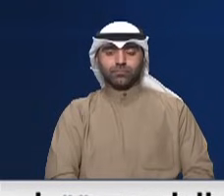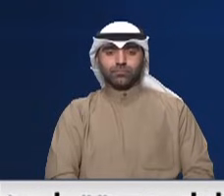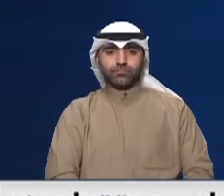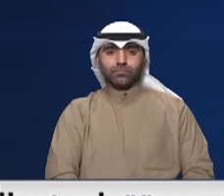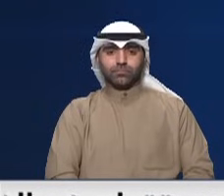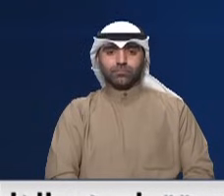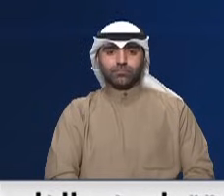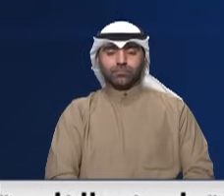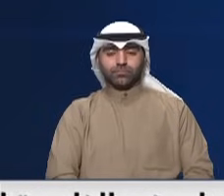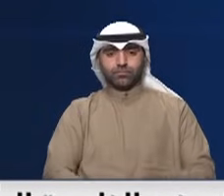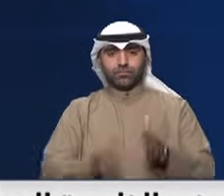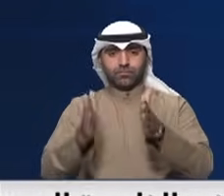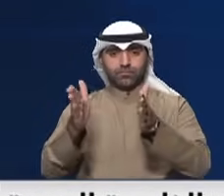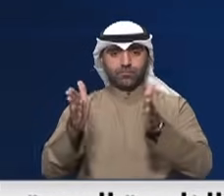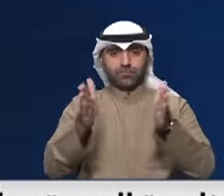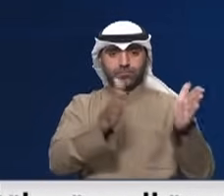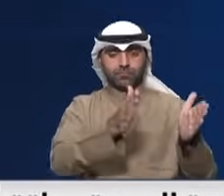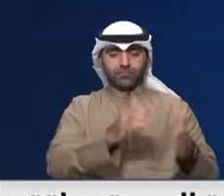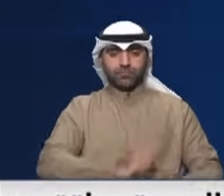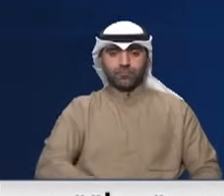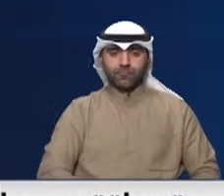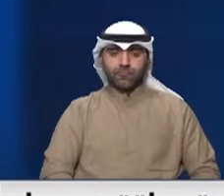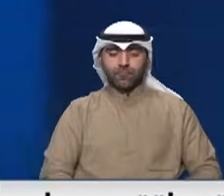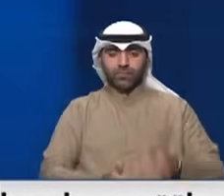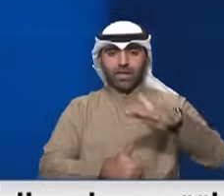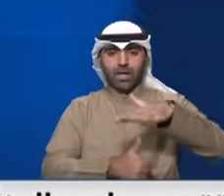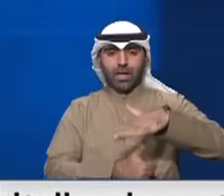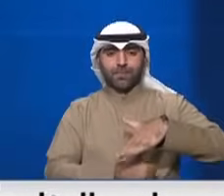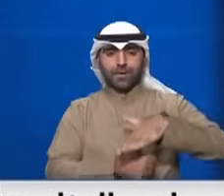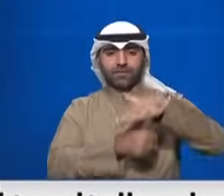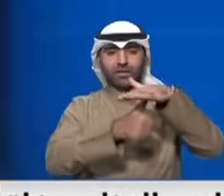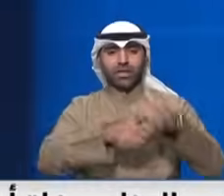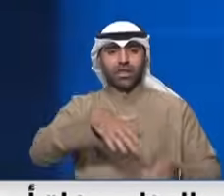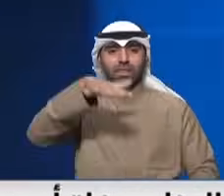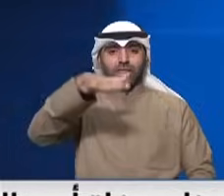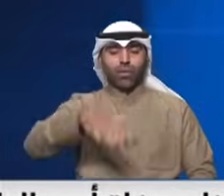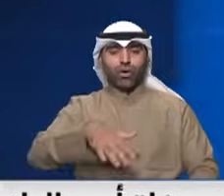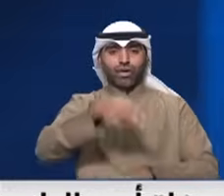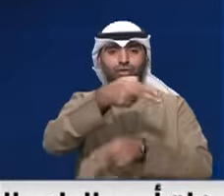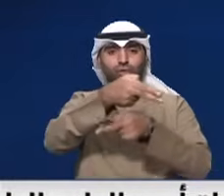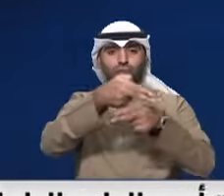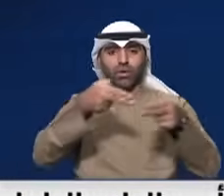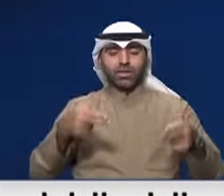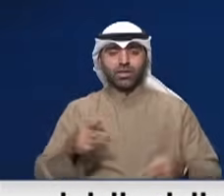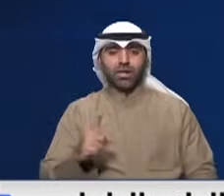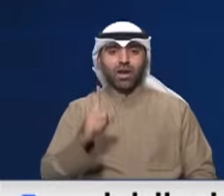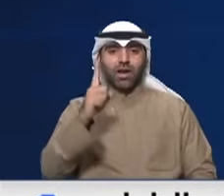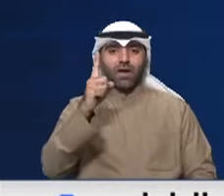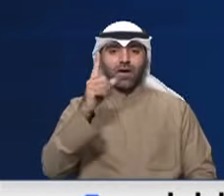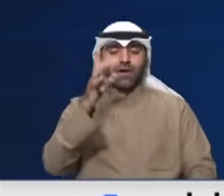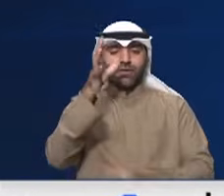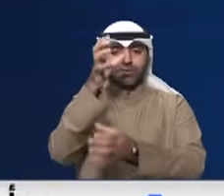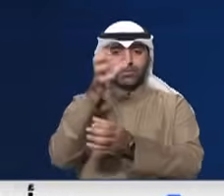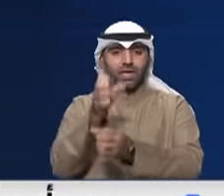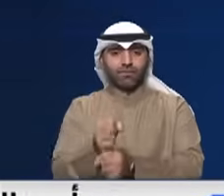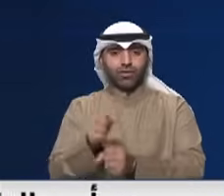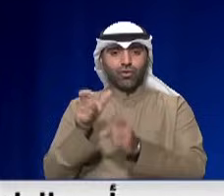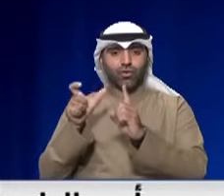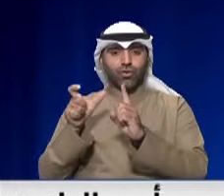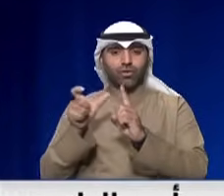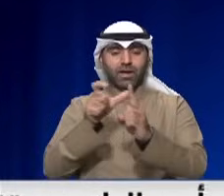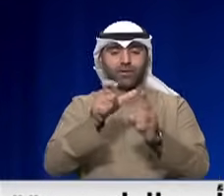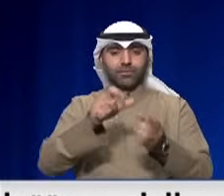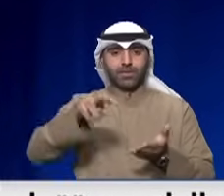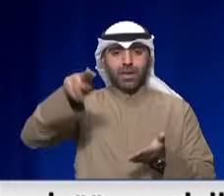فيها تلقى حضره صاحب السمو امير البلاد الشيخ مشعل الاحمد الجابر الصباح حفظه الله ورعاه برقيه